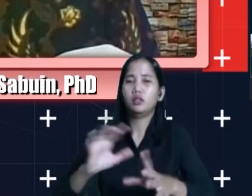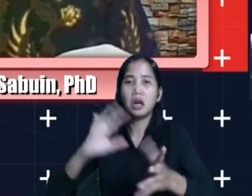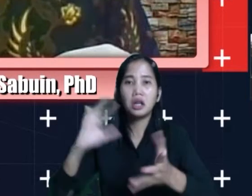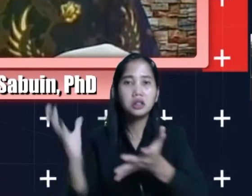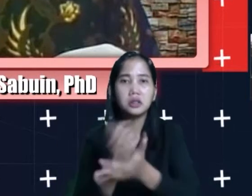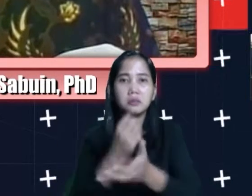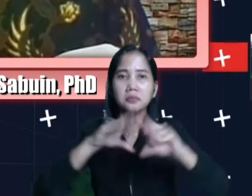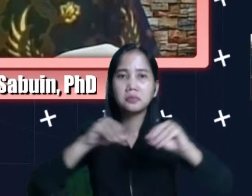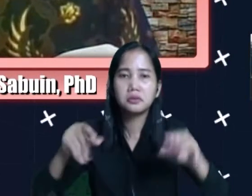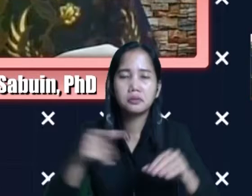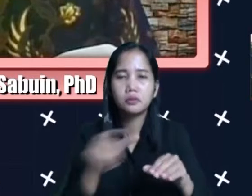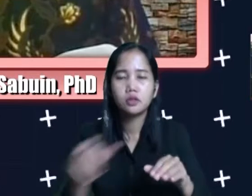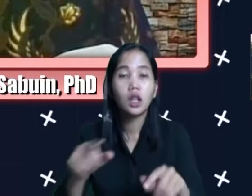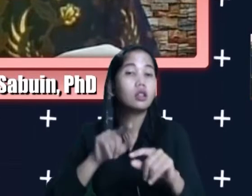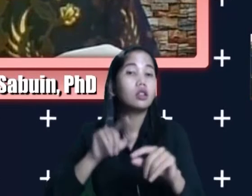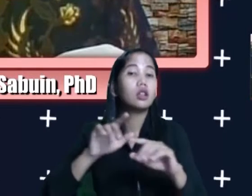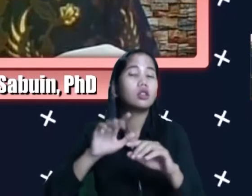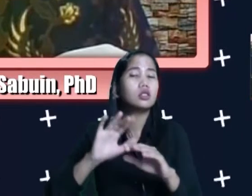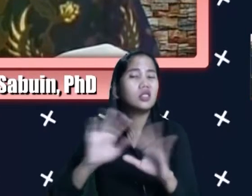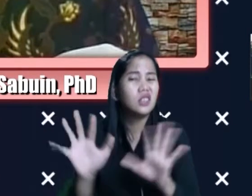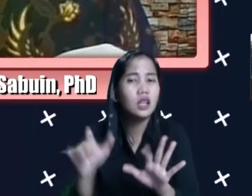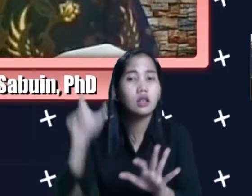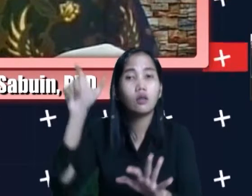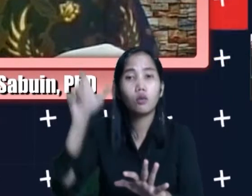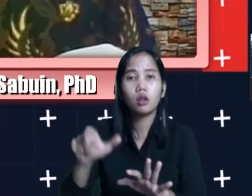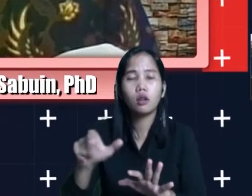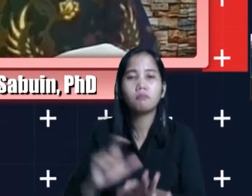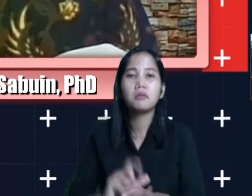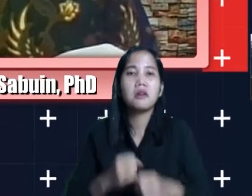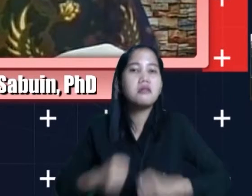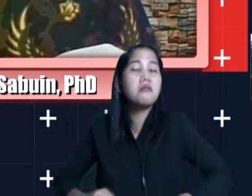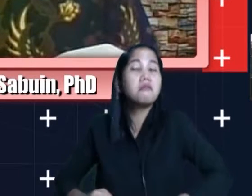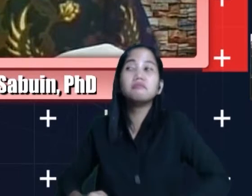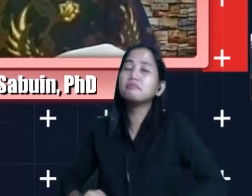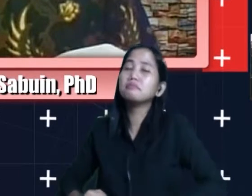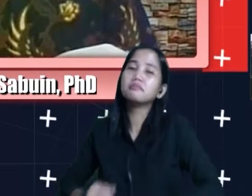yang sama, yaitu Rasul Paulus. Dan